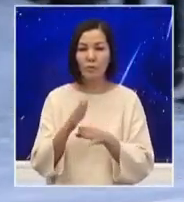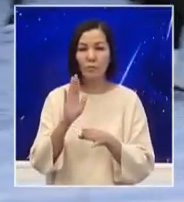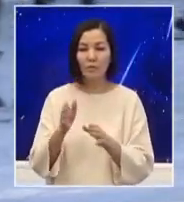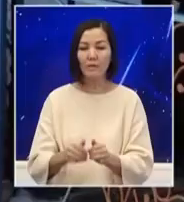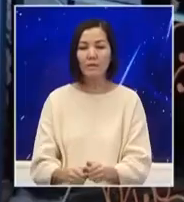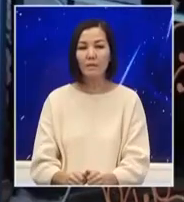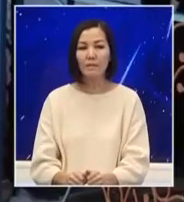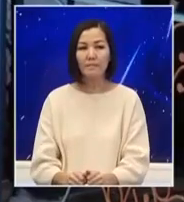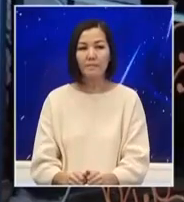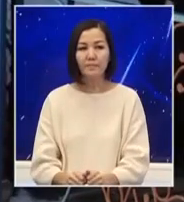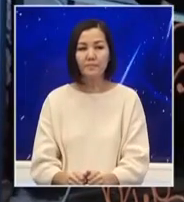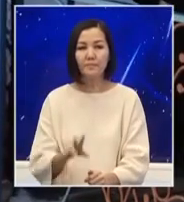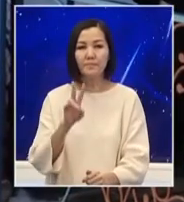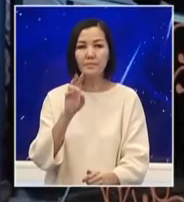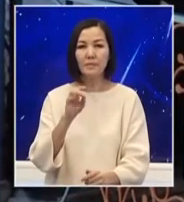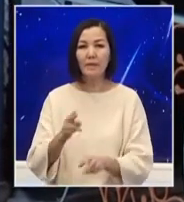айдын иелері.